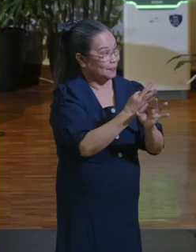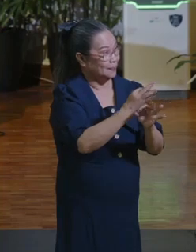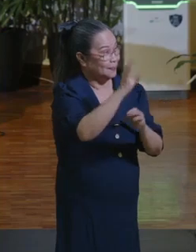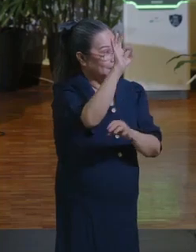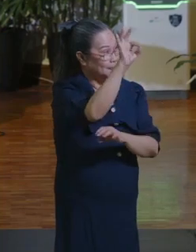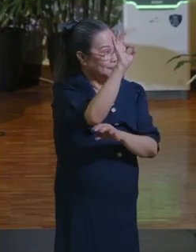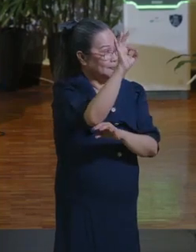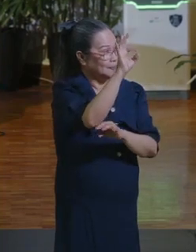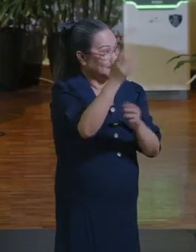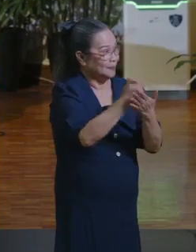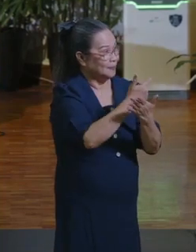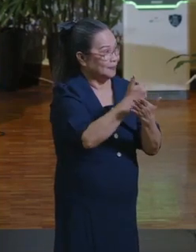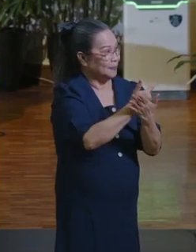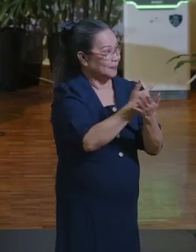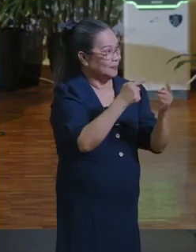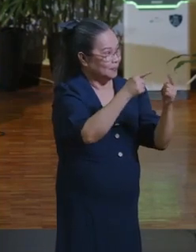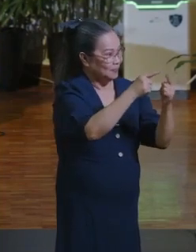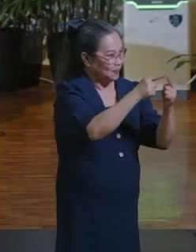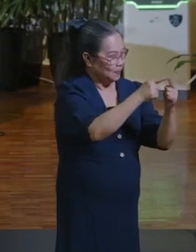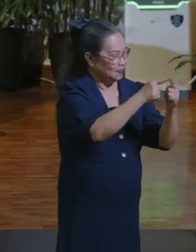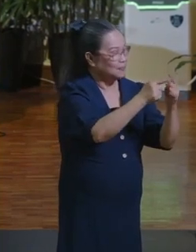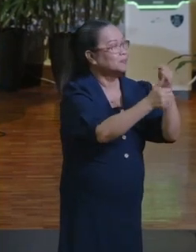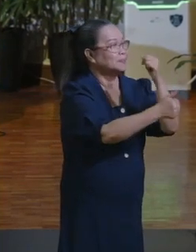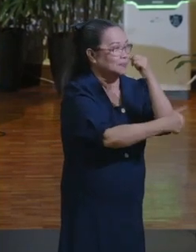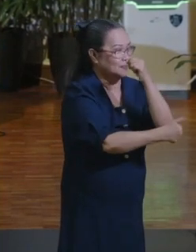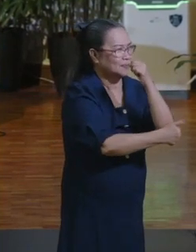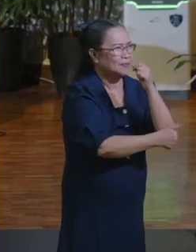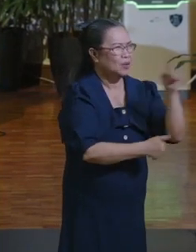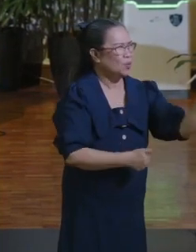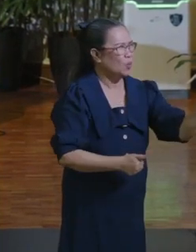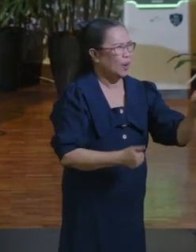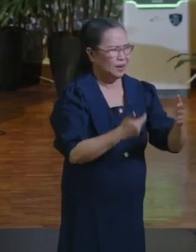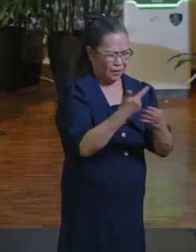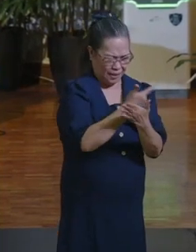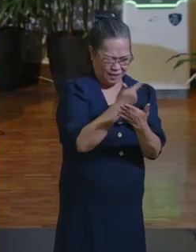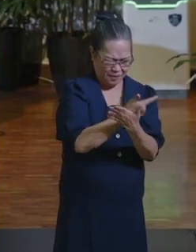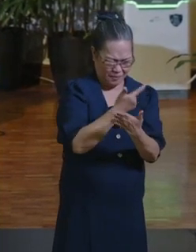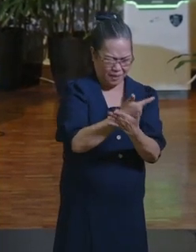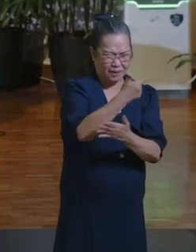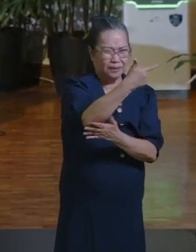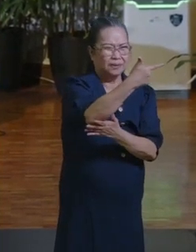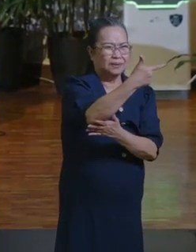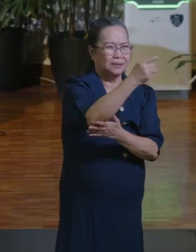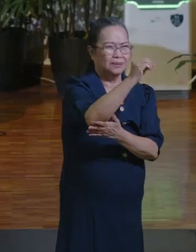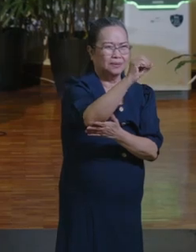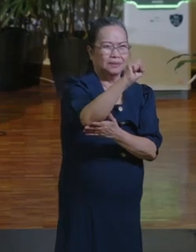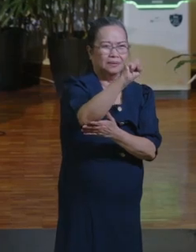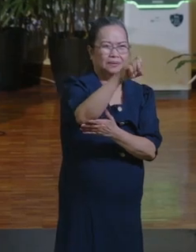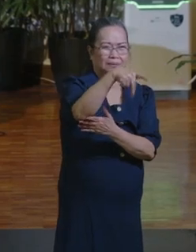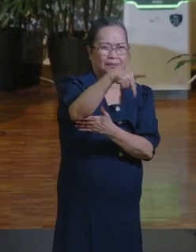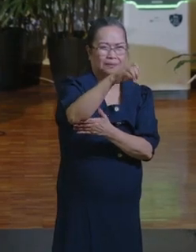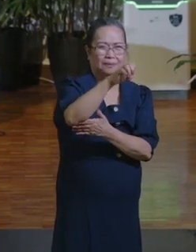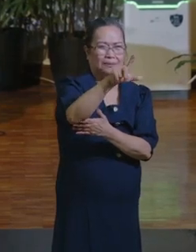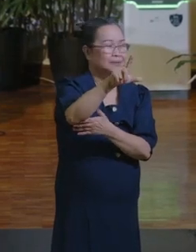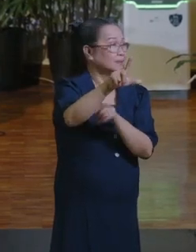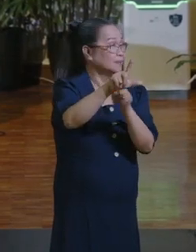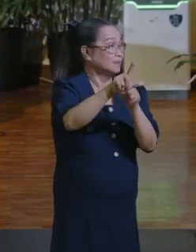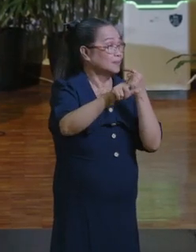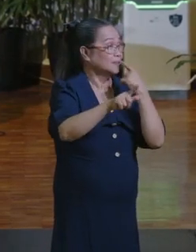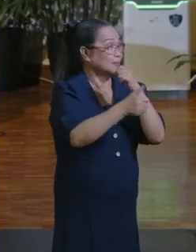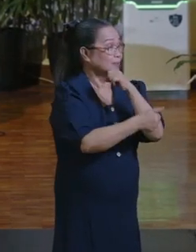the gospel beforehand to Abraham. Ano yung gospel? Ang sabi ni God kay Abraham sa